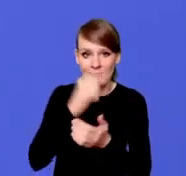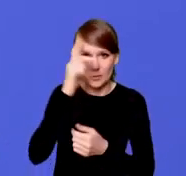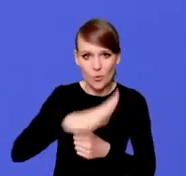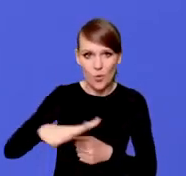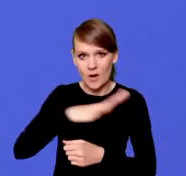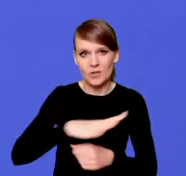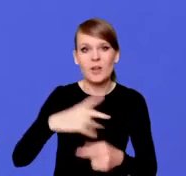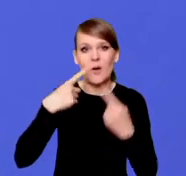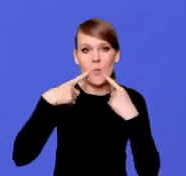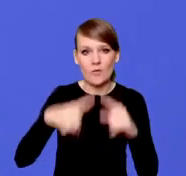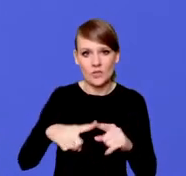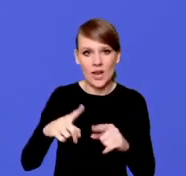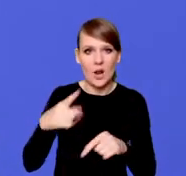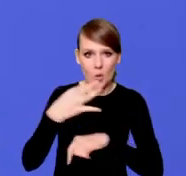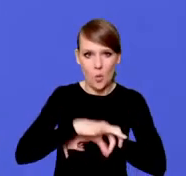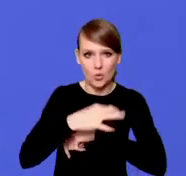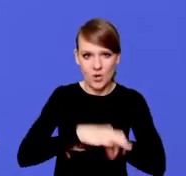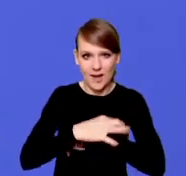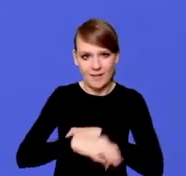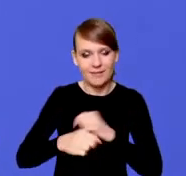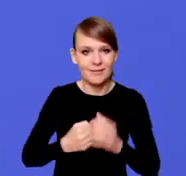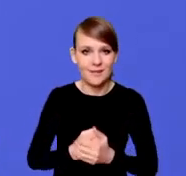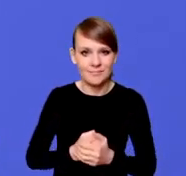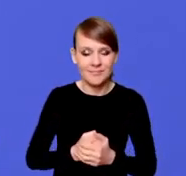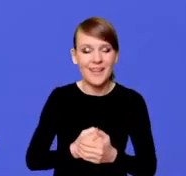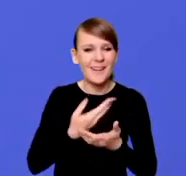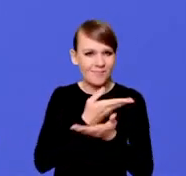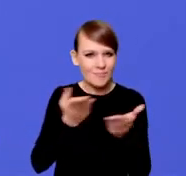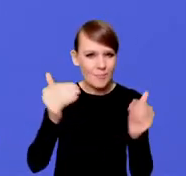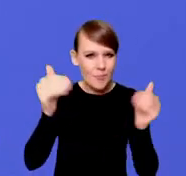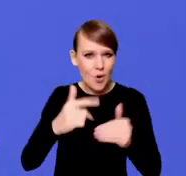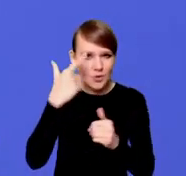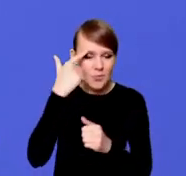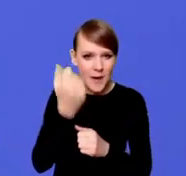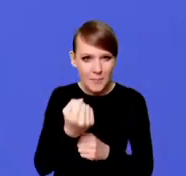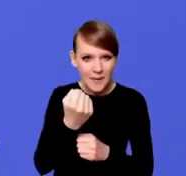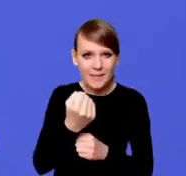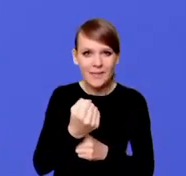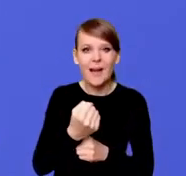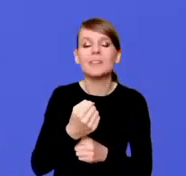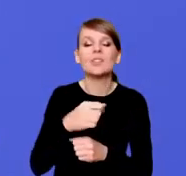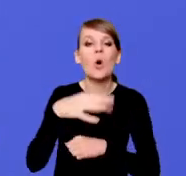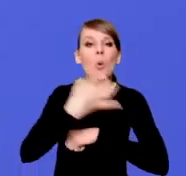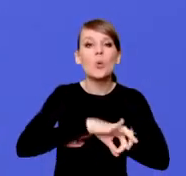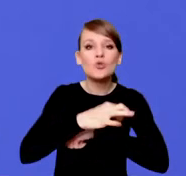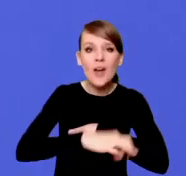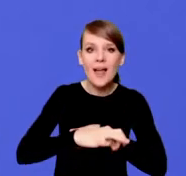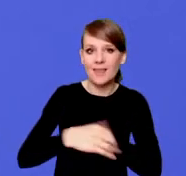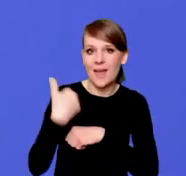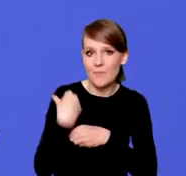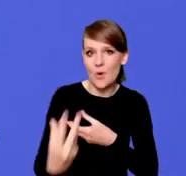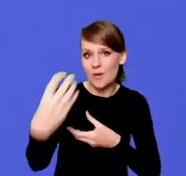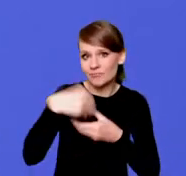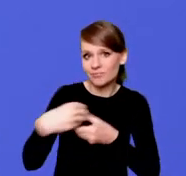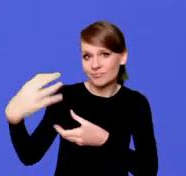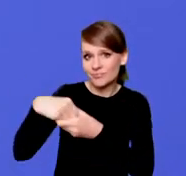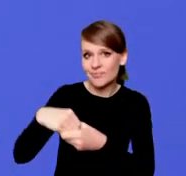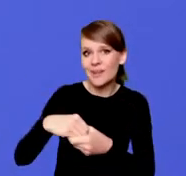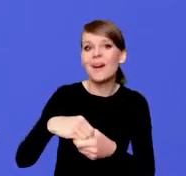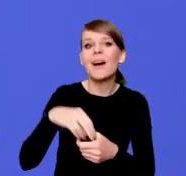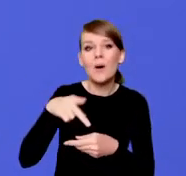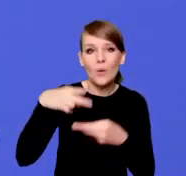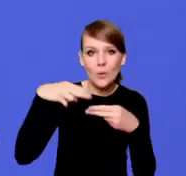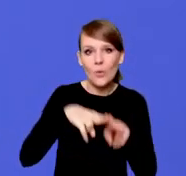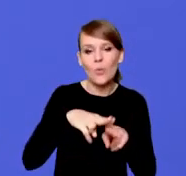uczelni. Jak być może Państwo pamiętają, kolejne uczelnie przystępowały do deklaracji społecznej